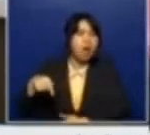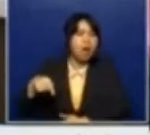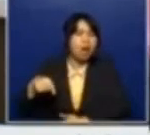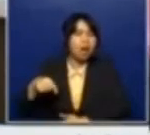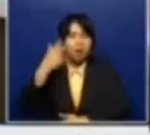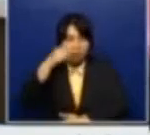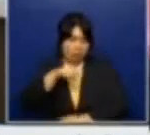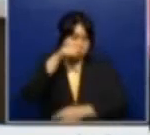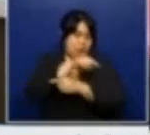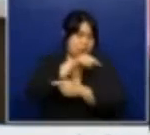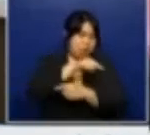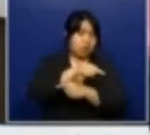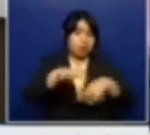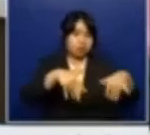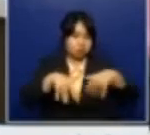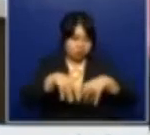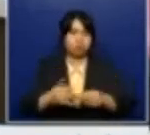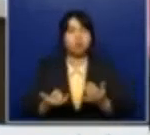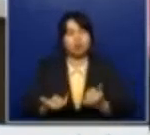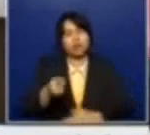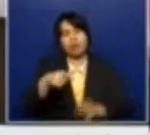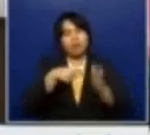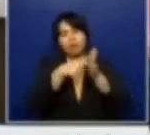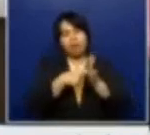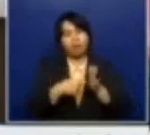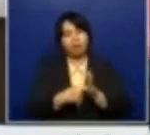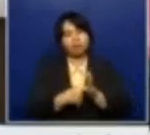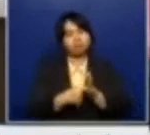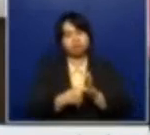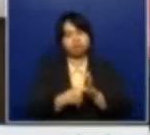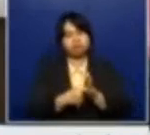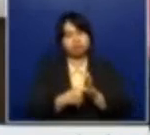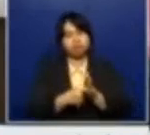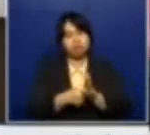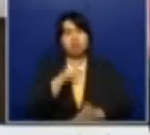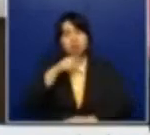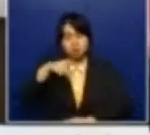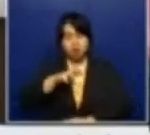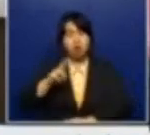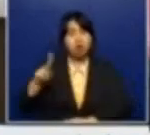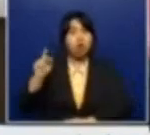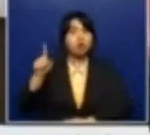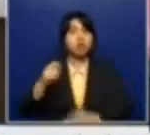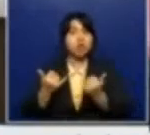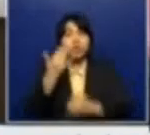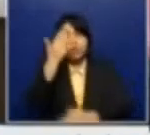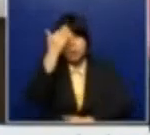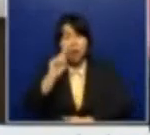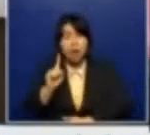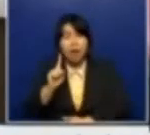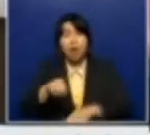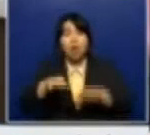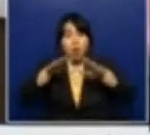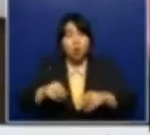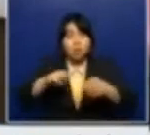ประชาชนเพราะฉะนั้นท่านอย่ามาอ้างว่าออกพรกฉุกเฉินคราวนี้ที่มีไว้เพื่อที่จะลดปัญหา